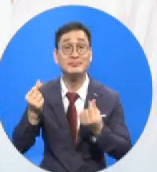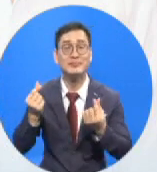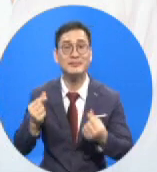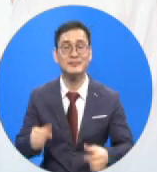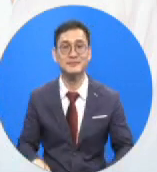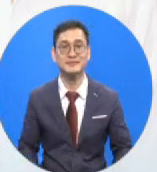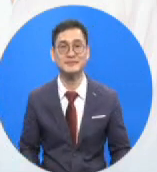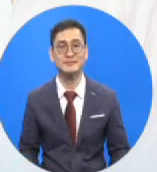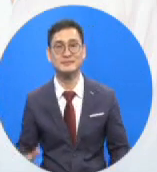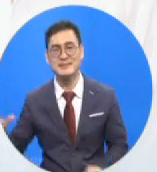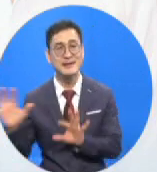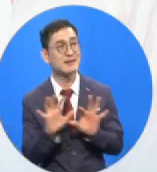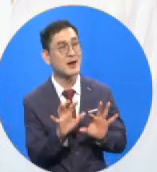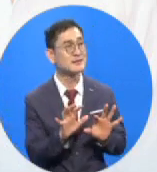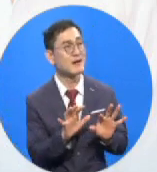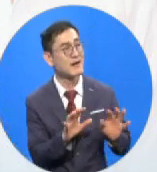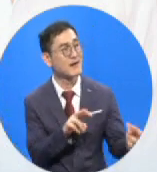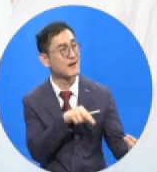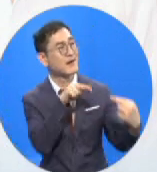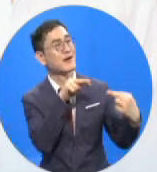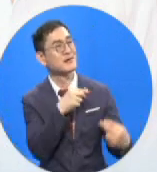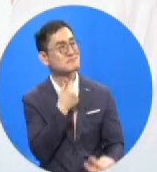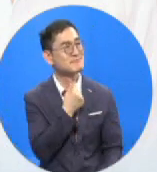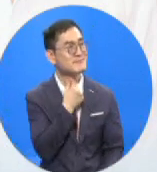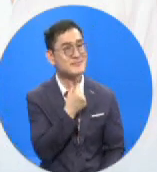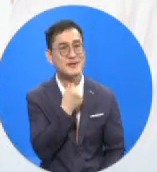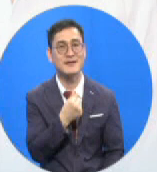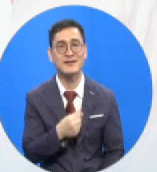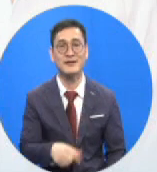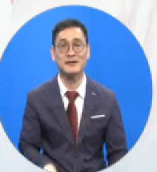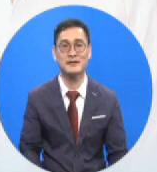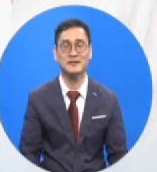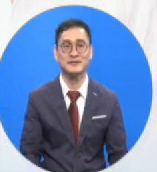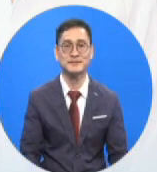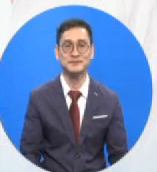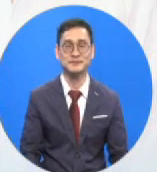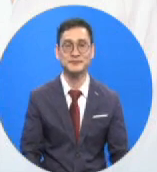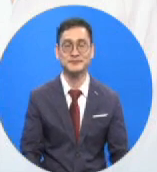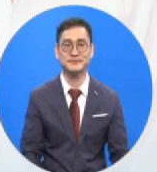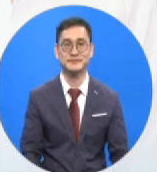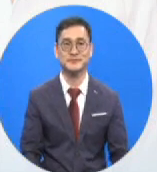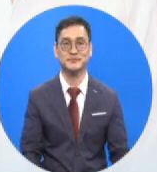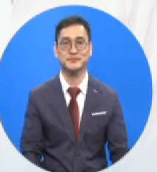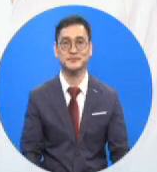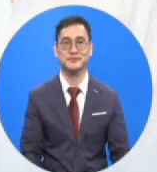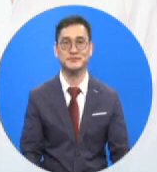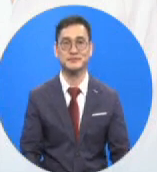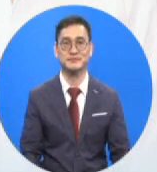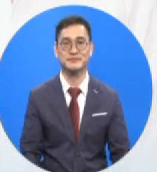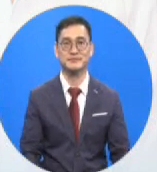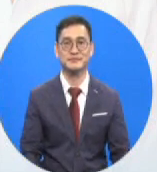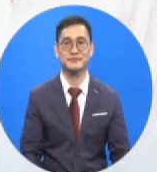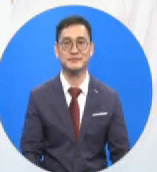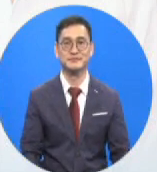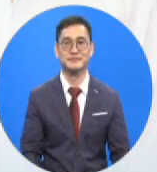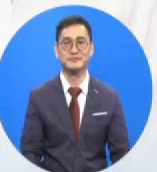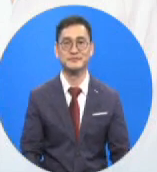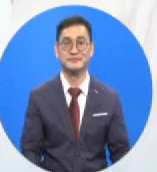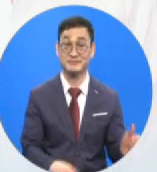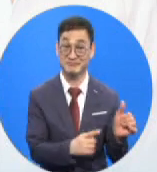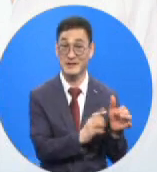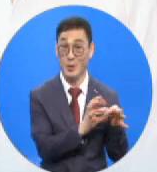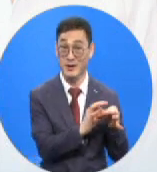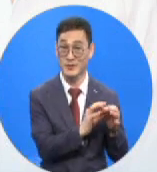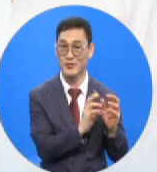가서 마지막 이라도 1번 자신 좋아하니까 스타일 한번 보려고 하는 것인데 일단 지금 이제 테면 더 4 측에서는 일체